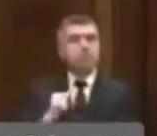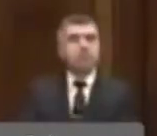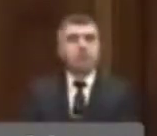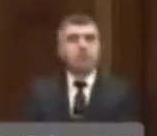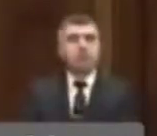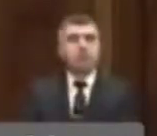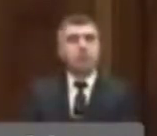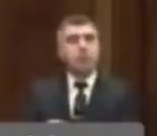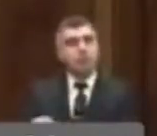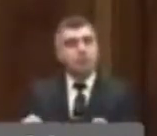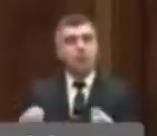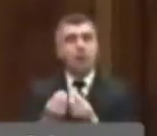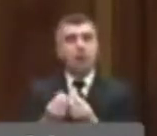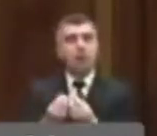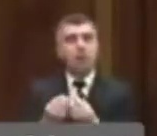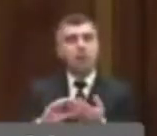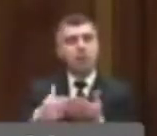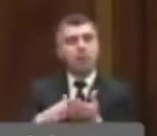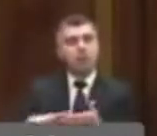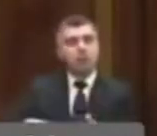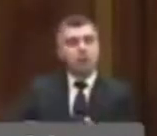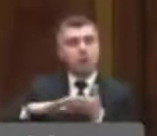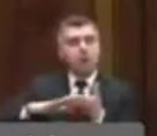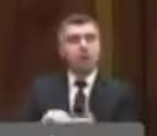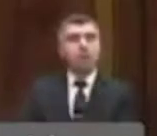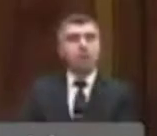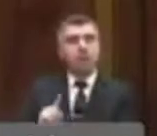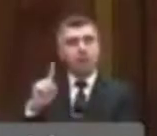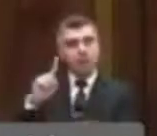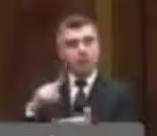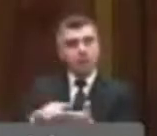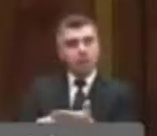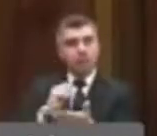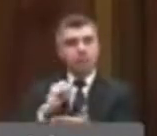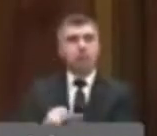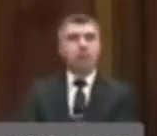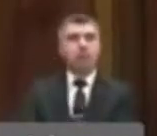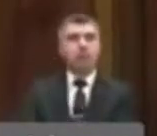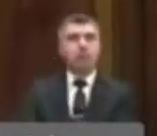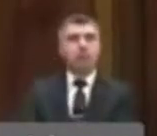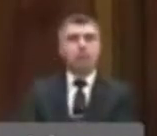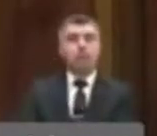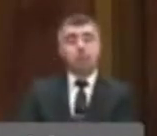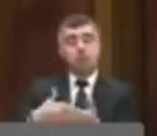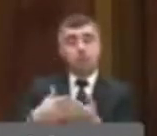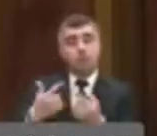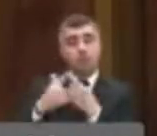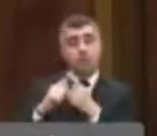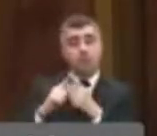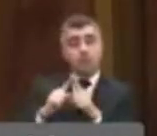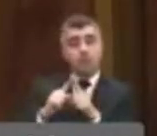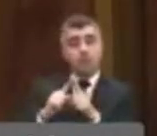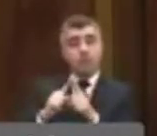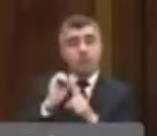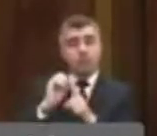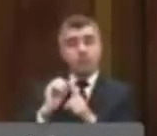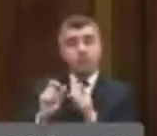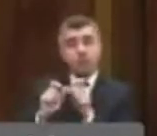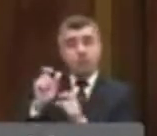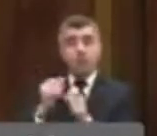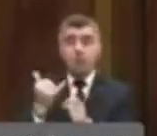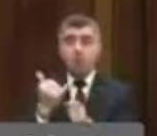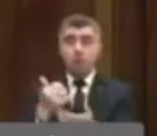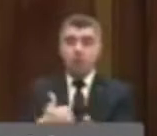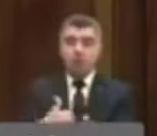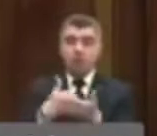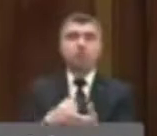إعطاء الأهمية اللازمة لهذا الجانب اللي عنده أبعاد إنسانية مهمة.